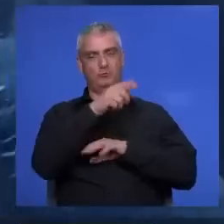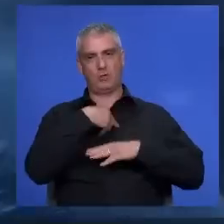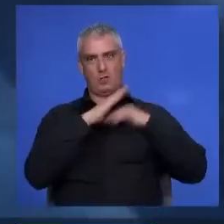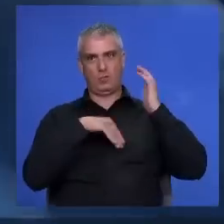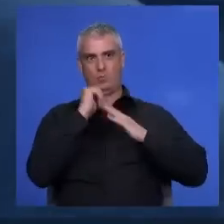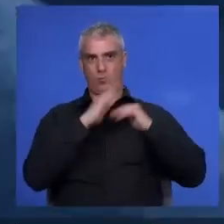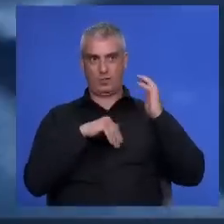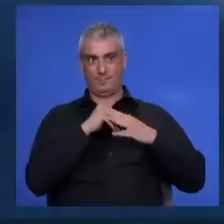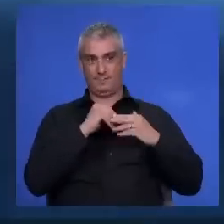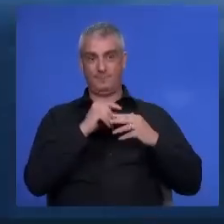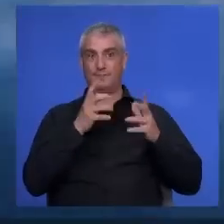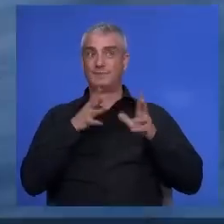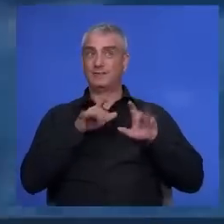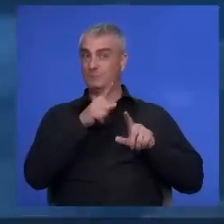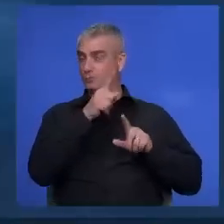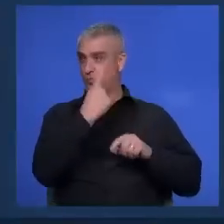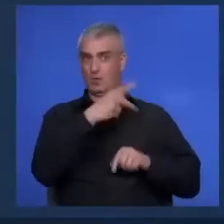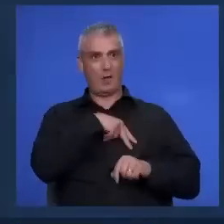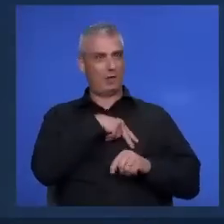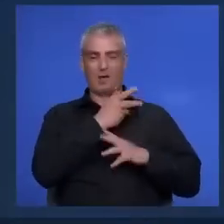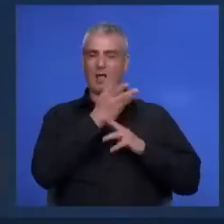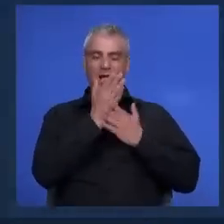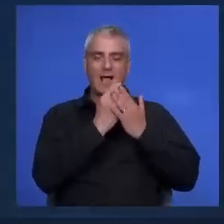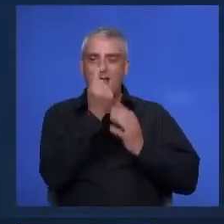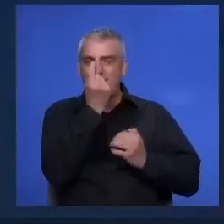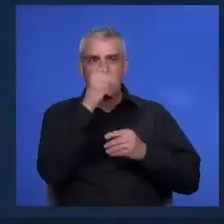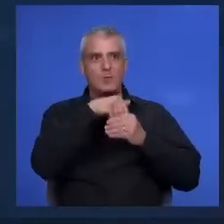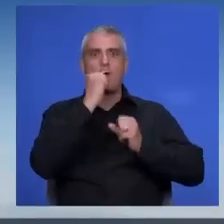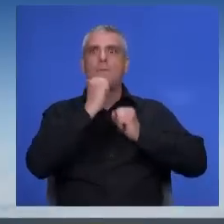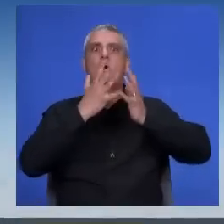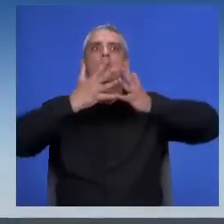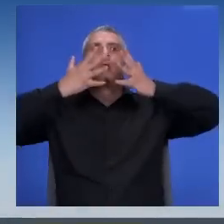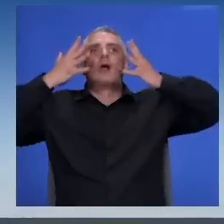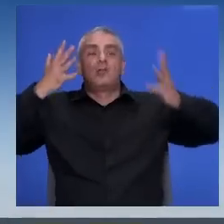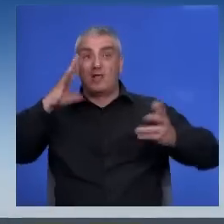into. הסייבר שעליו הוא אמון הוא רק חלק אחד במכונה האדירה